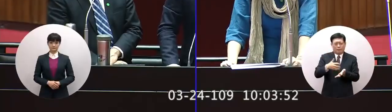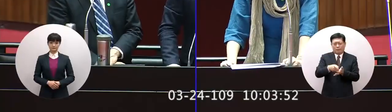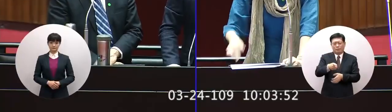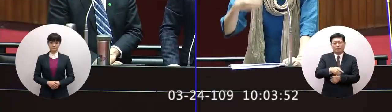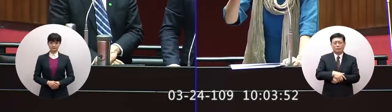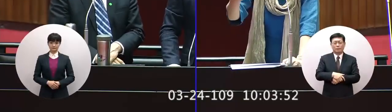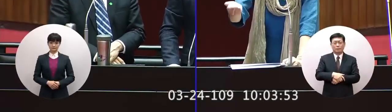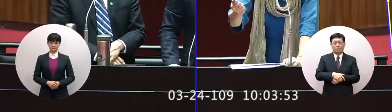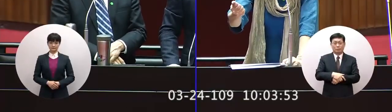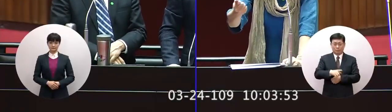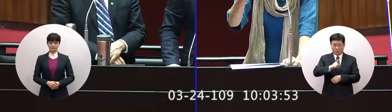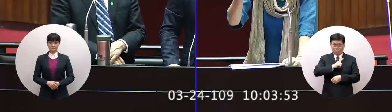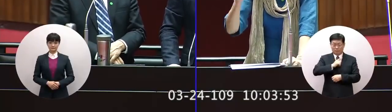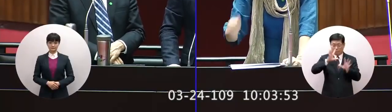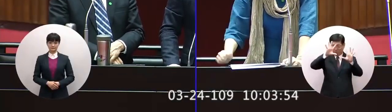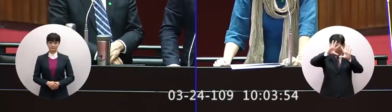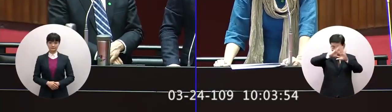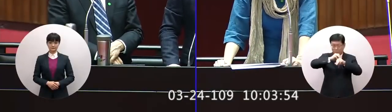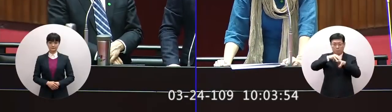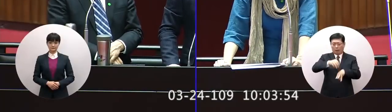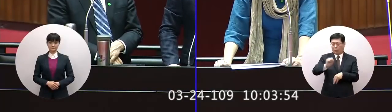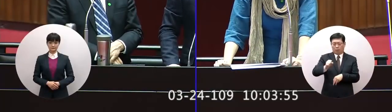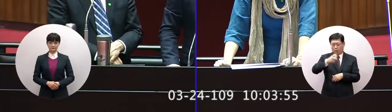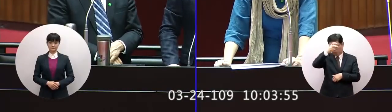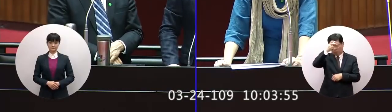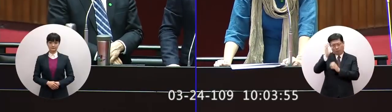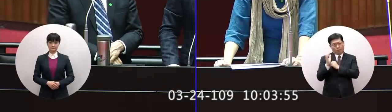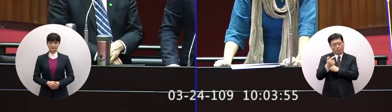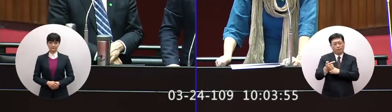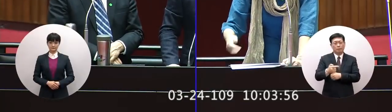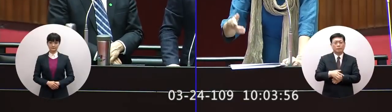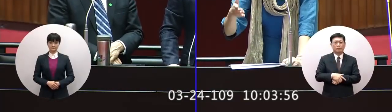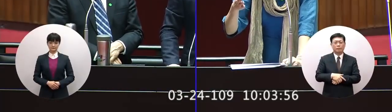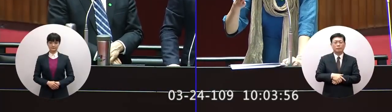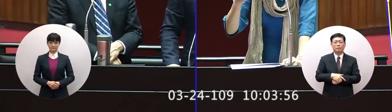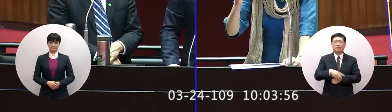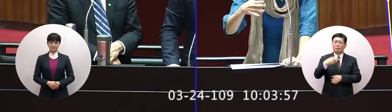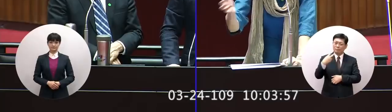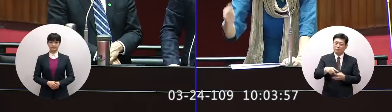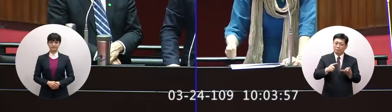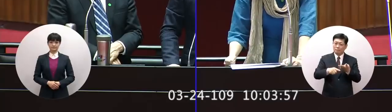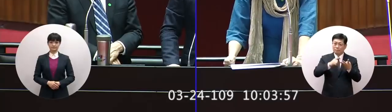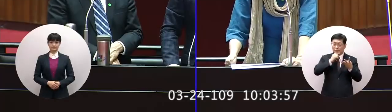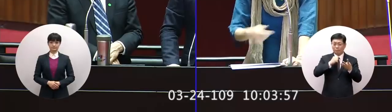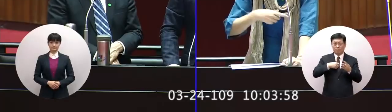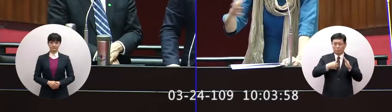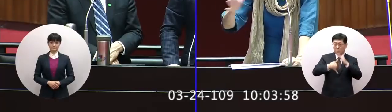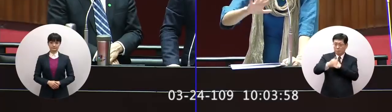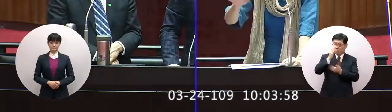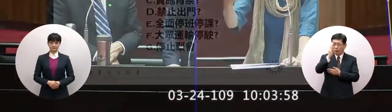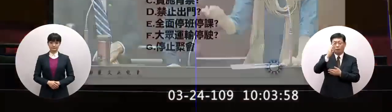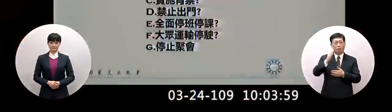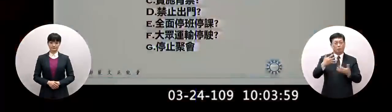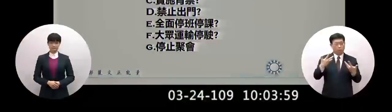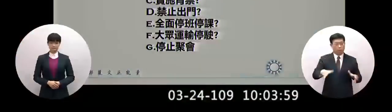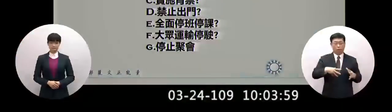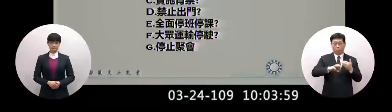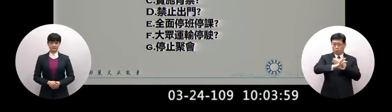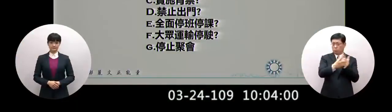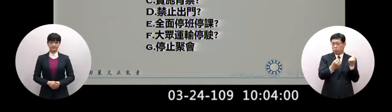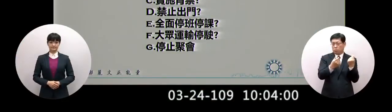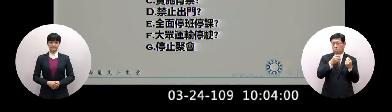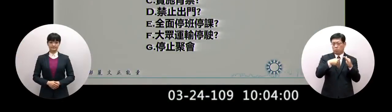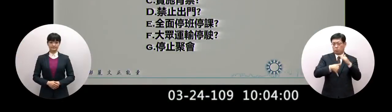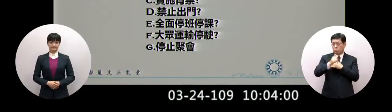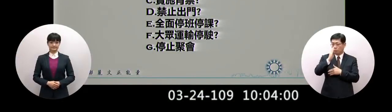啦，实施宵禁，这个警察就有很大的一个工作量了，然后禁止出门，像很多国家都是禁止出门